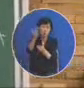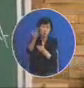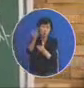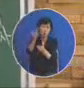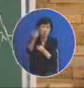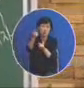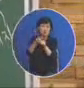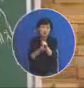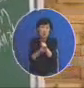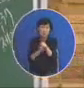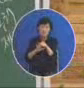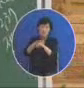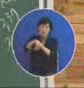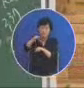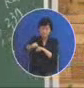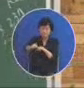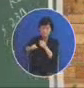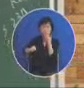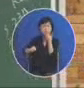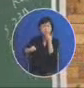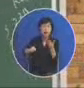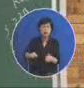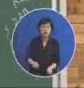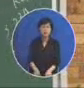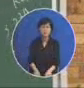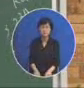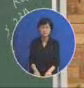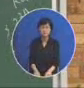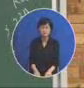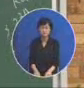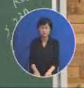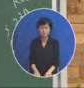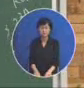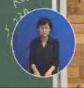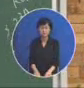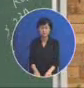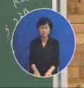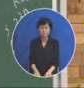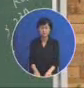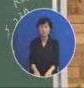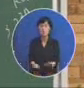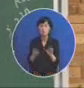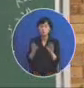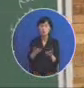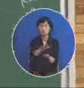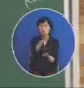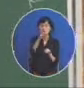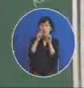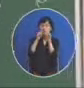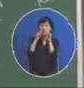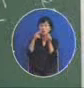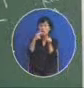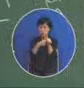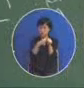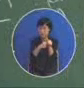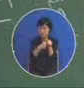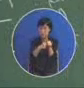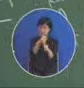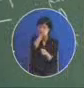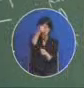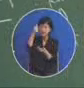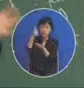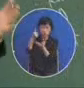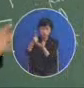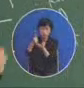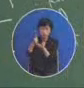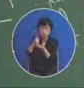세계를 정복하는 응답들이 보이죠. And that's when you're able to see answers that conquer the world. 특히 우리 선교사님들, 우리 장로님들,